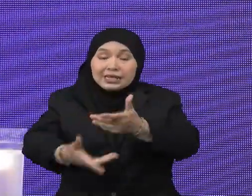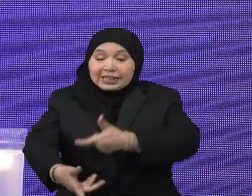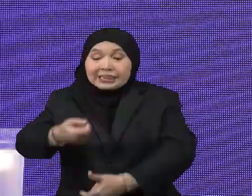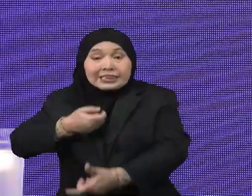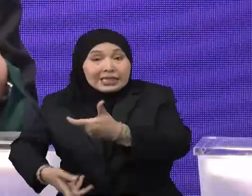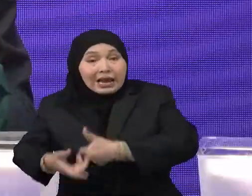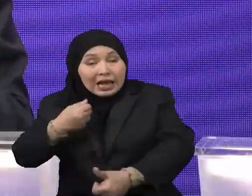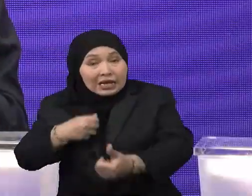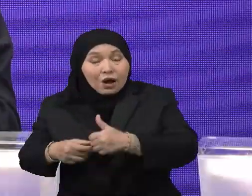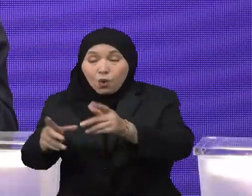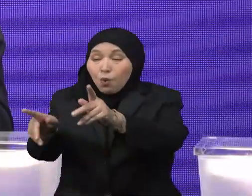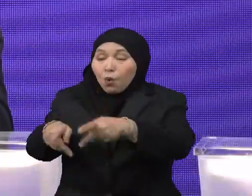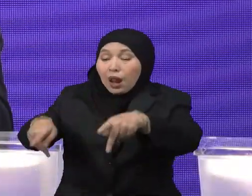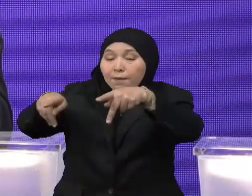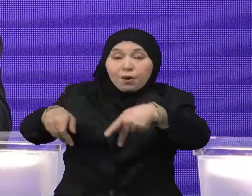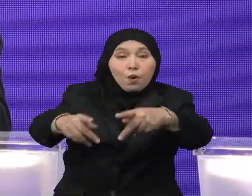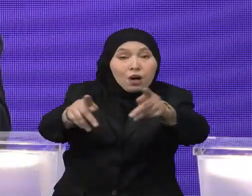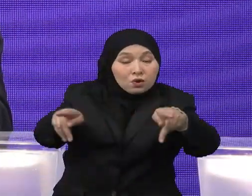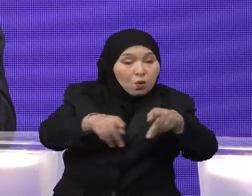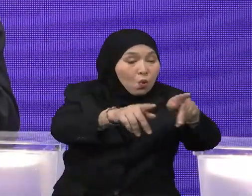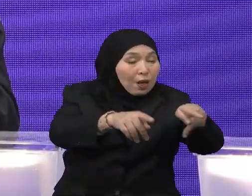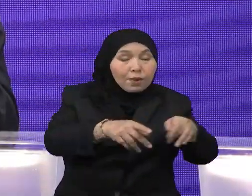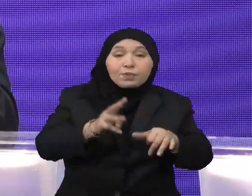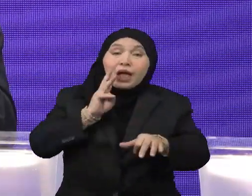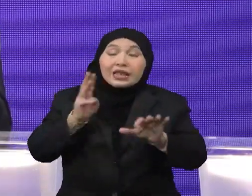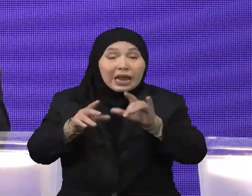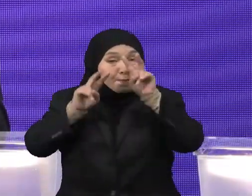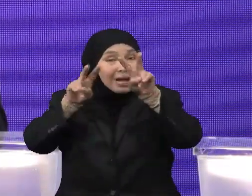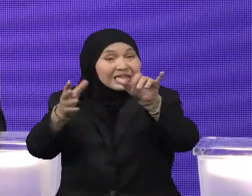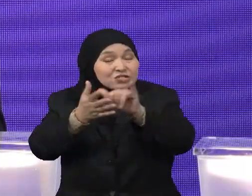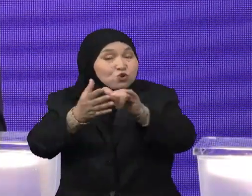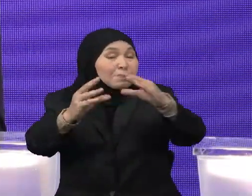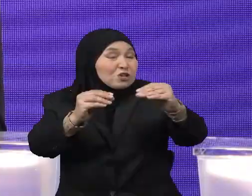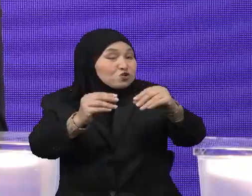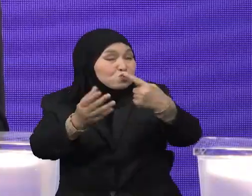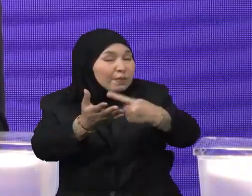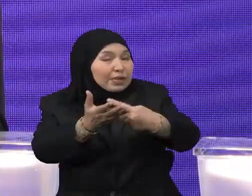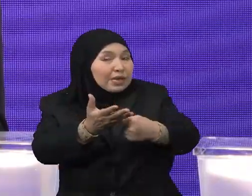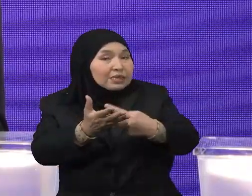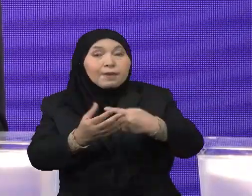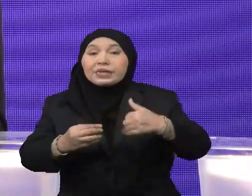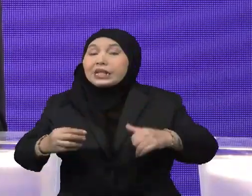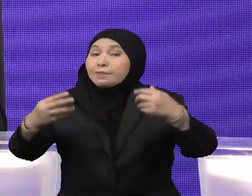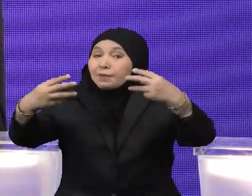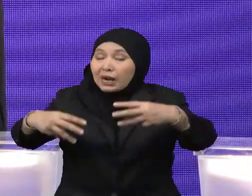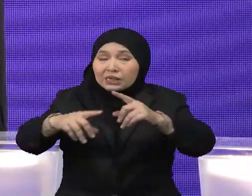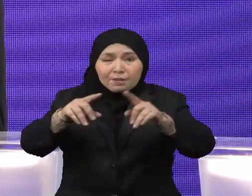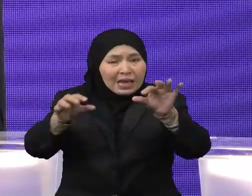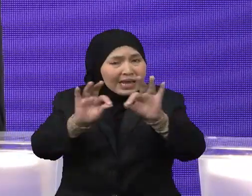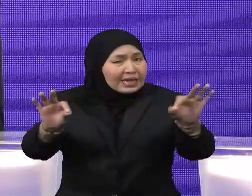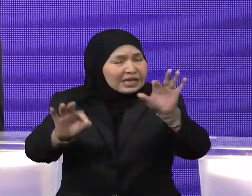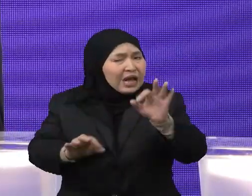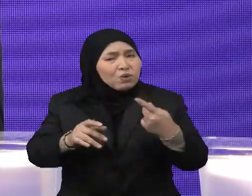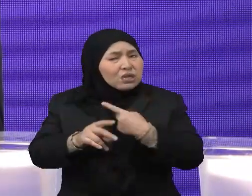bagian air kolam-kolam air ya jadi nampak di situ Bagaimana masyarakat berlaku dalam perihal peperangan tetapi ayat ini kalau kita